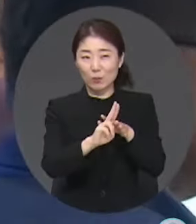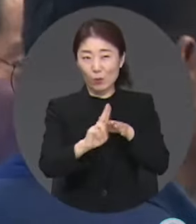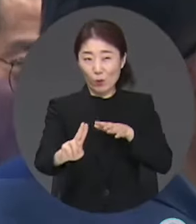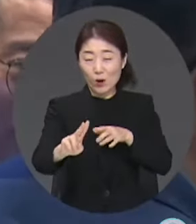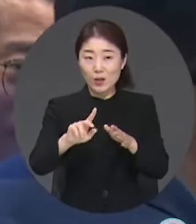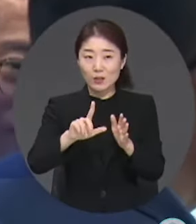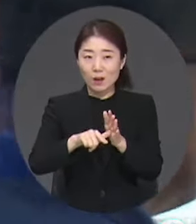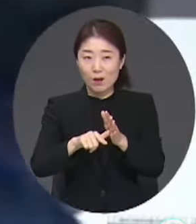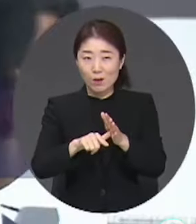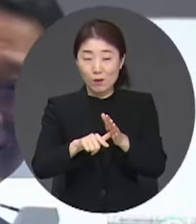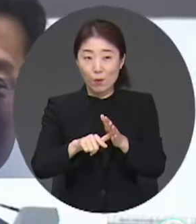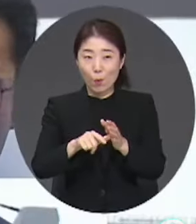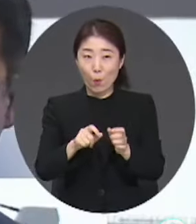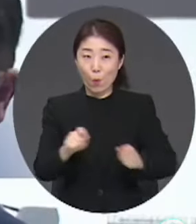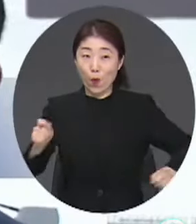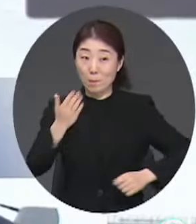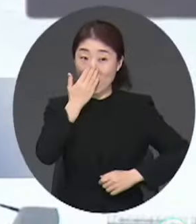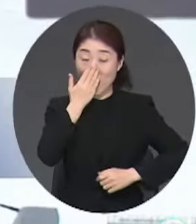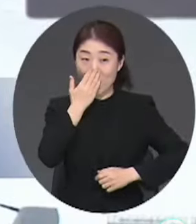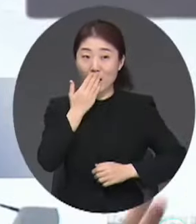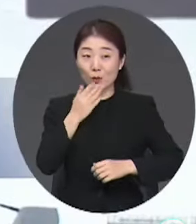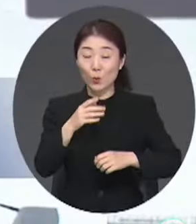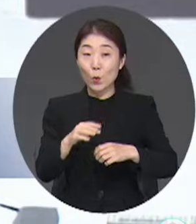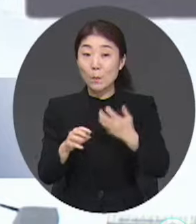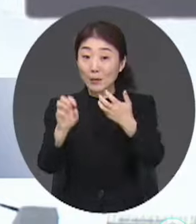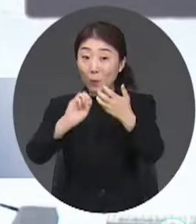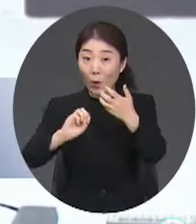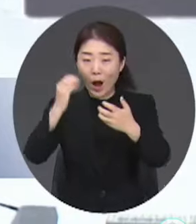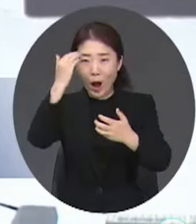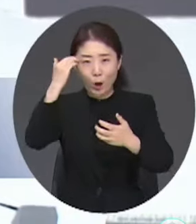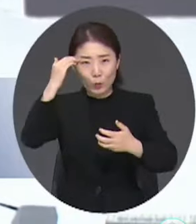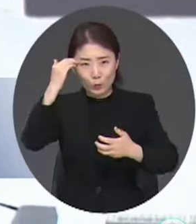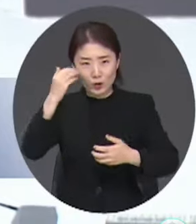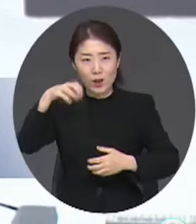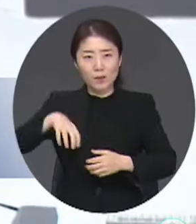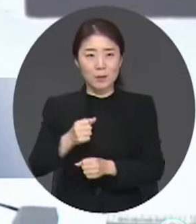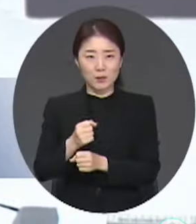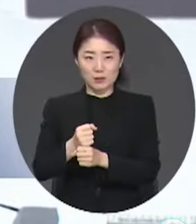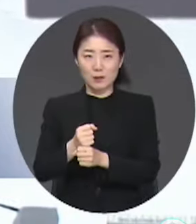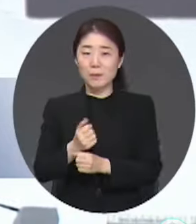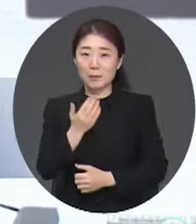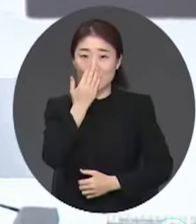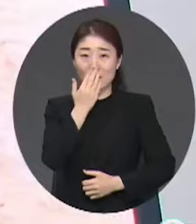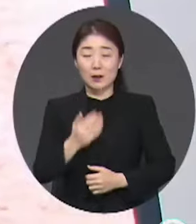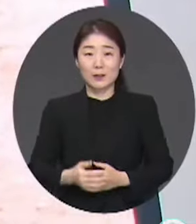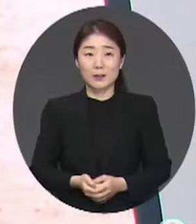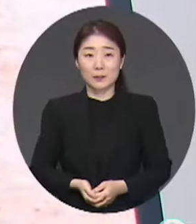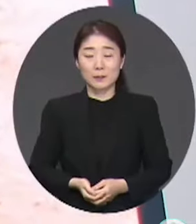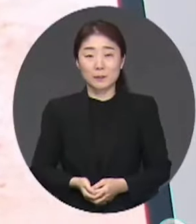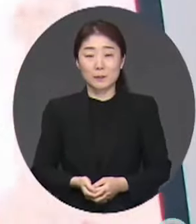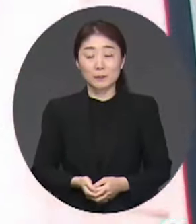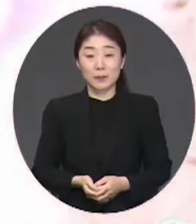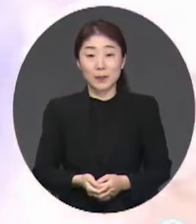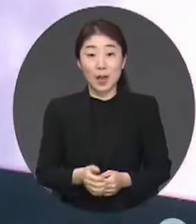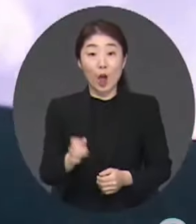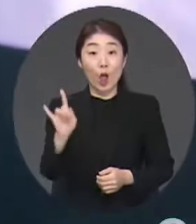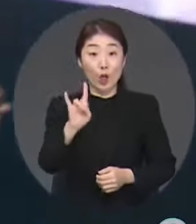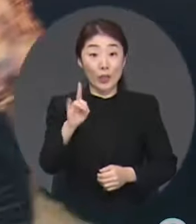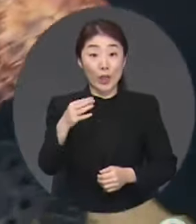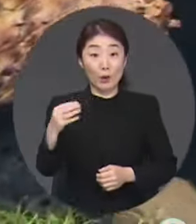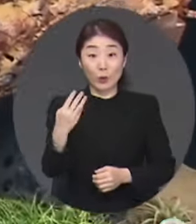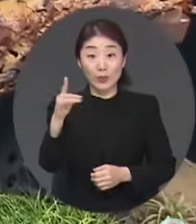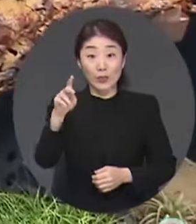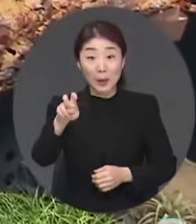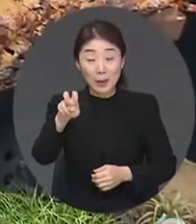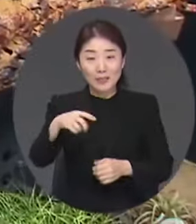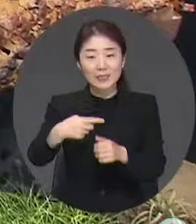있고 특히나 80% 이상의 국산화율을 보유하고 있는 잠수함입니다. 현대로템은 다목적